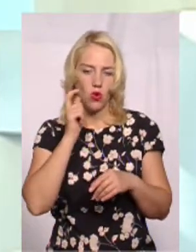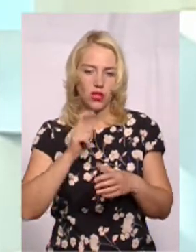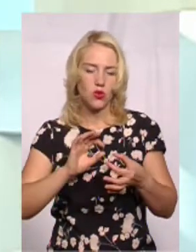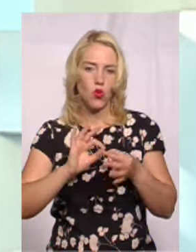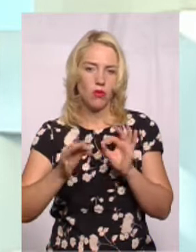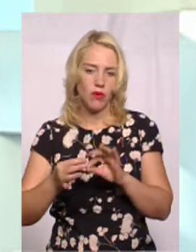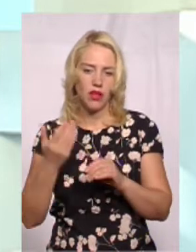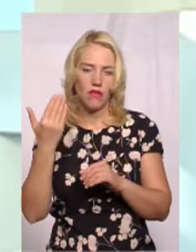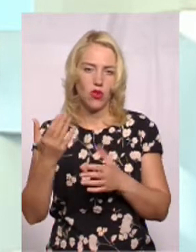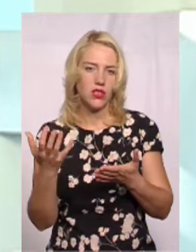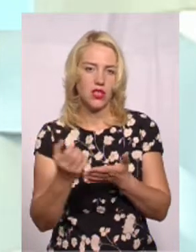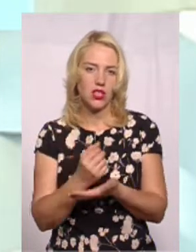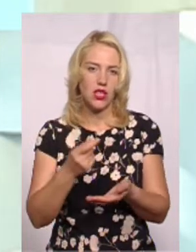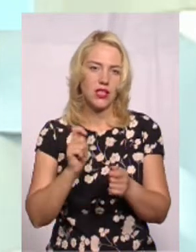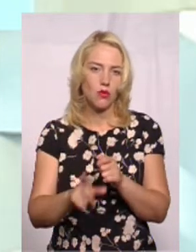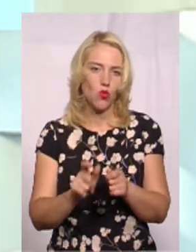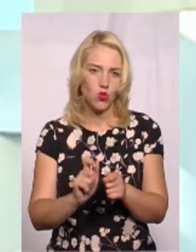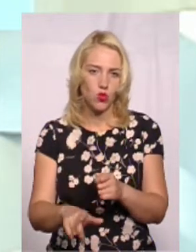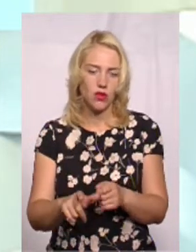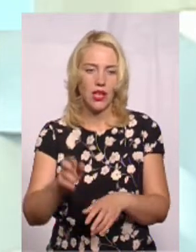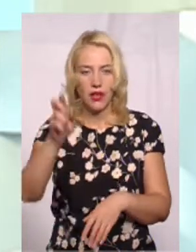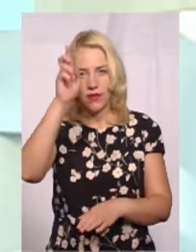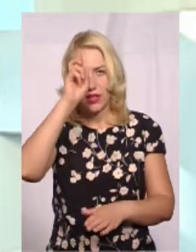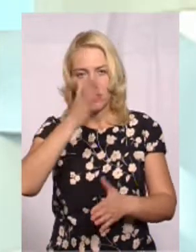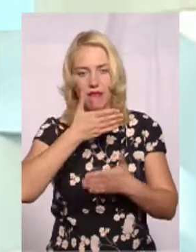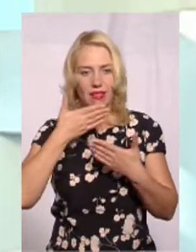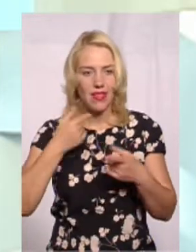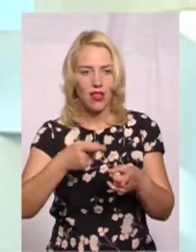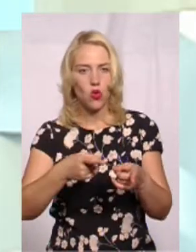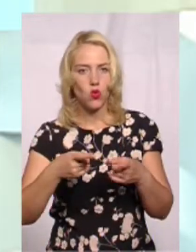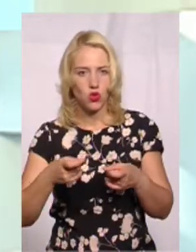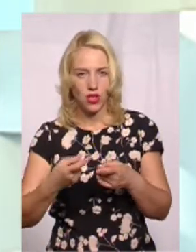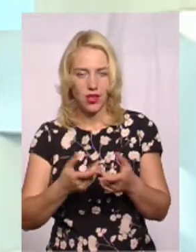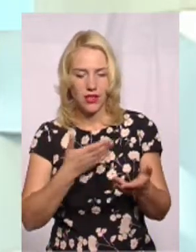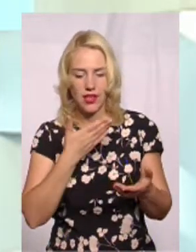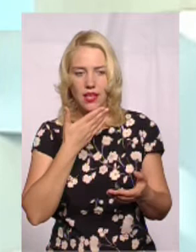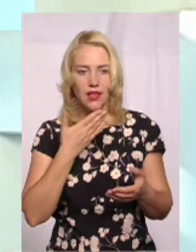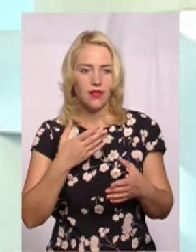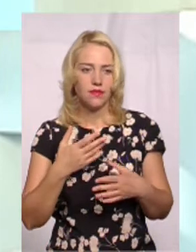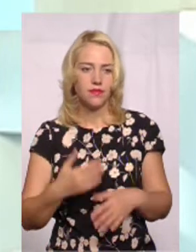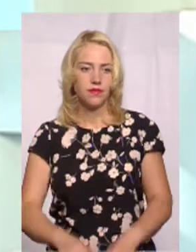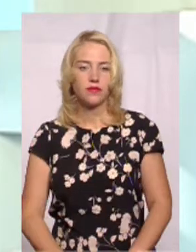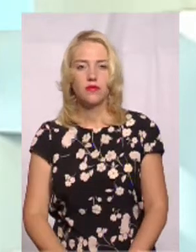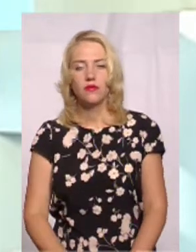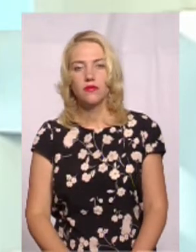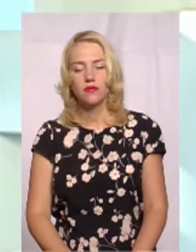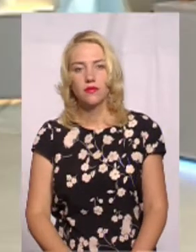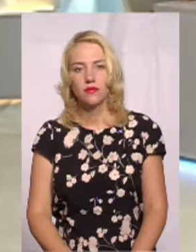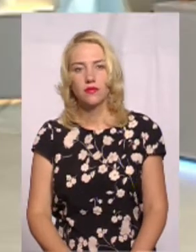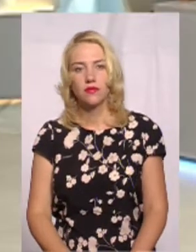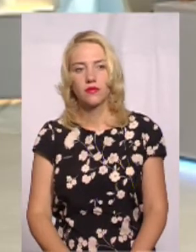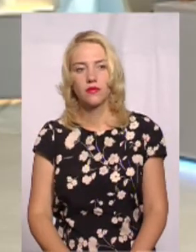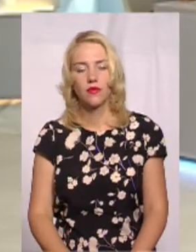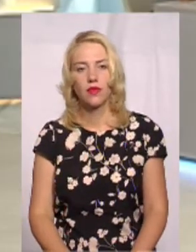знайшли спонсорів. Держава не долучилась, тобто вона, ну, скажімо... Зрозуміло. І,